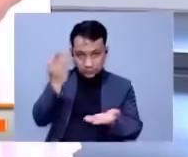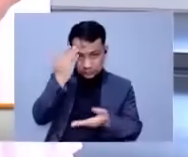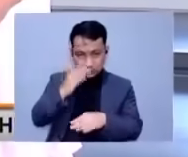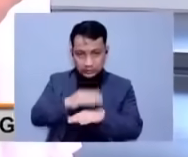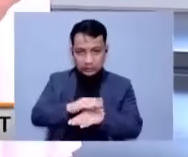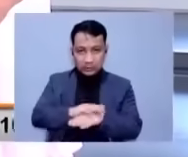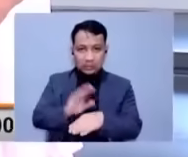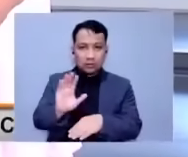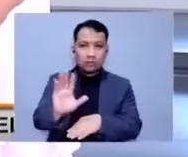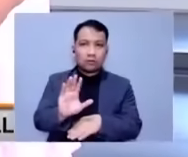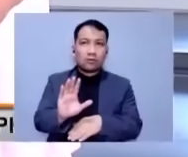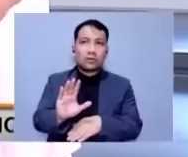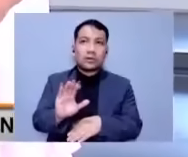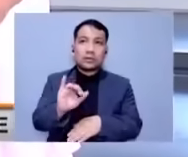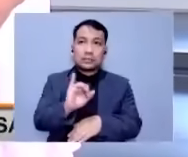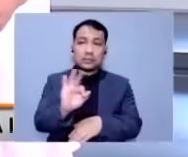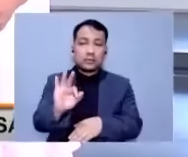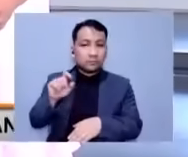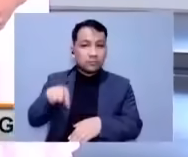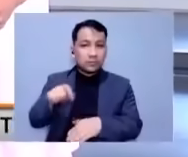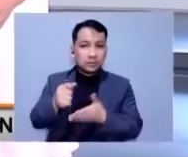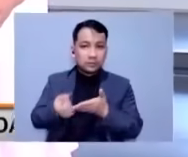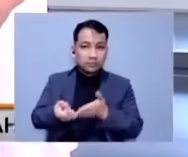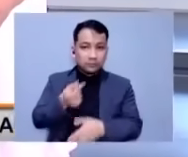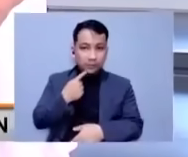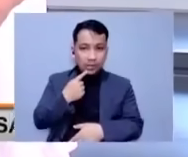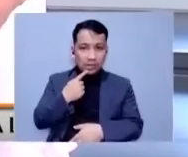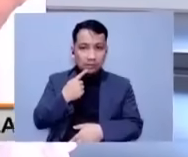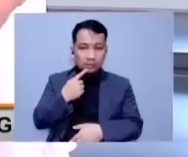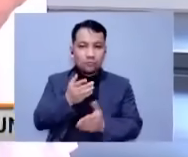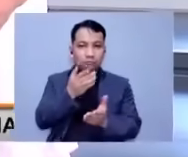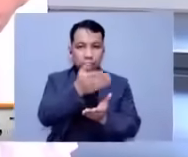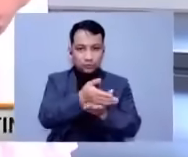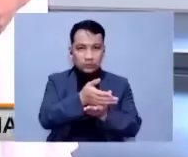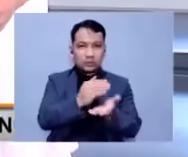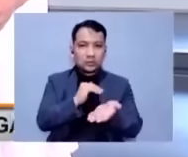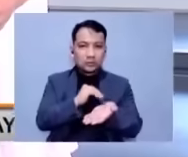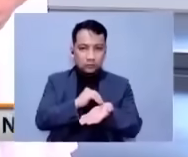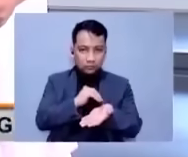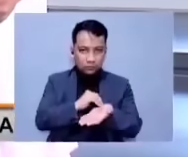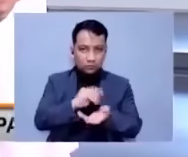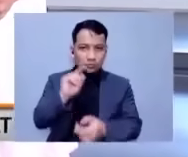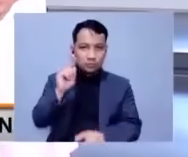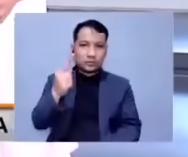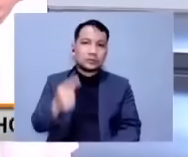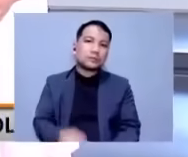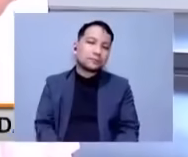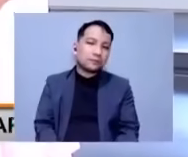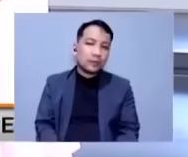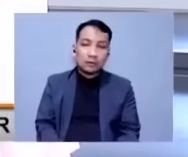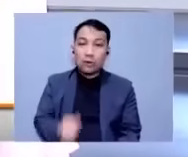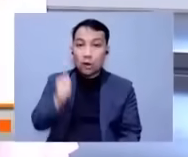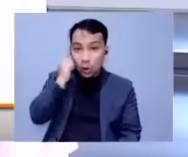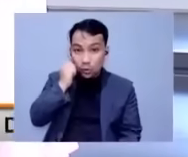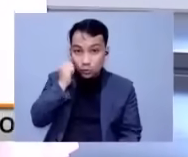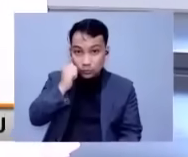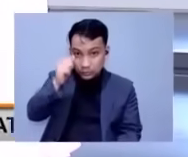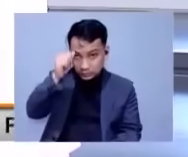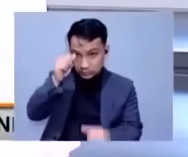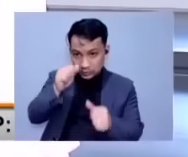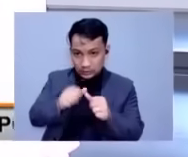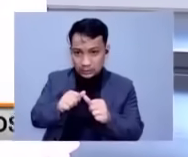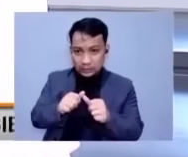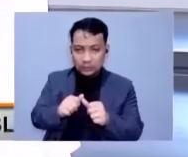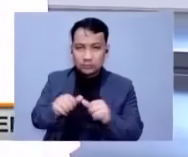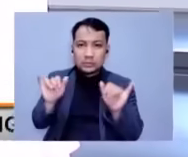eksperto, kung kailangan talaga ng gamot, mabuting kumonsulta na lang muna sa doktor. Lagi po sana natin itong tandaan, tulad